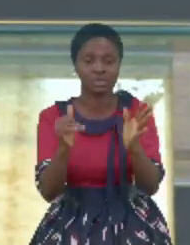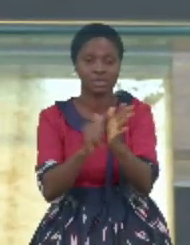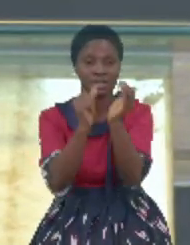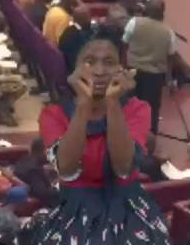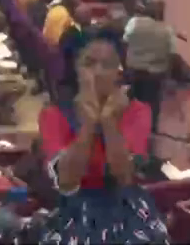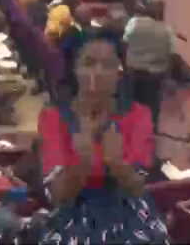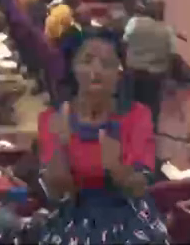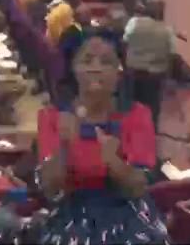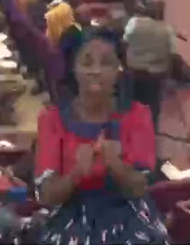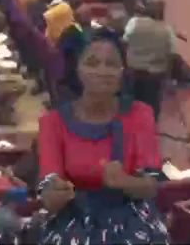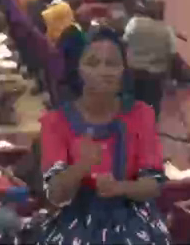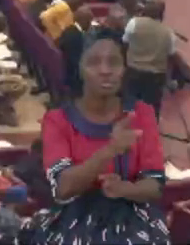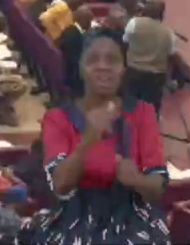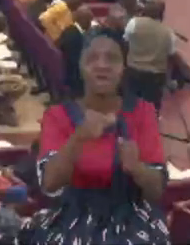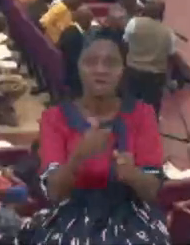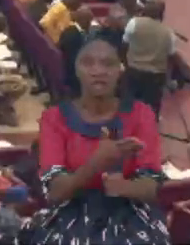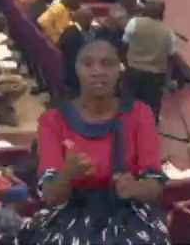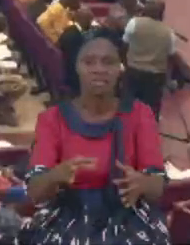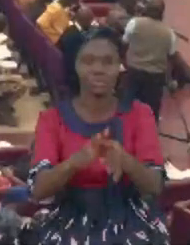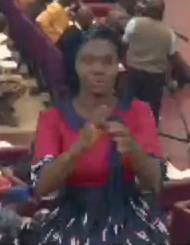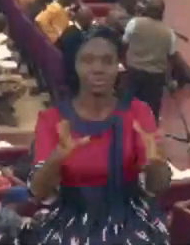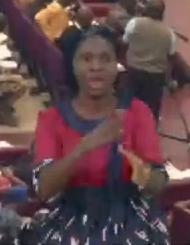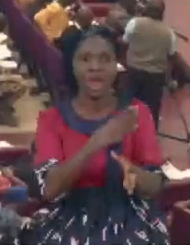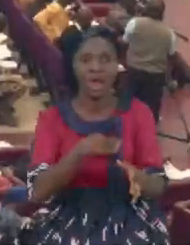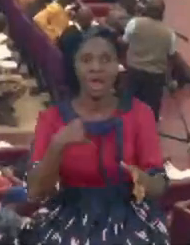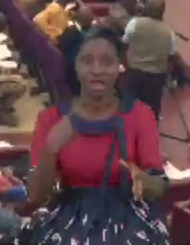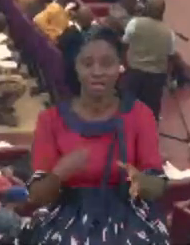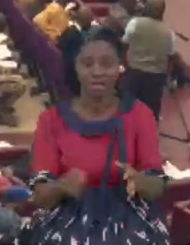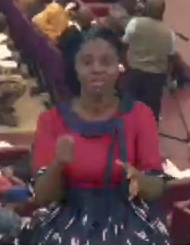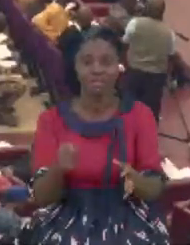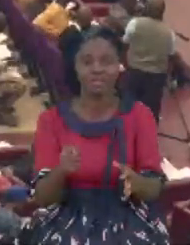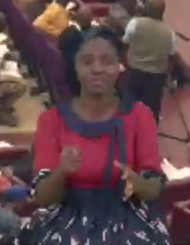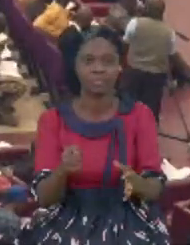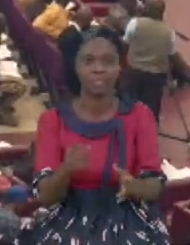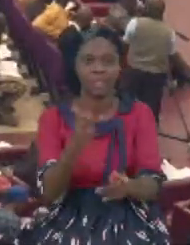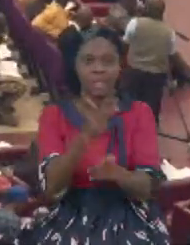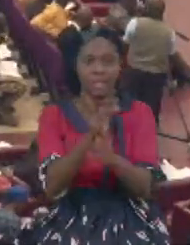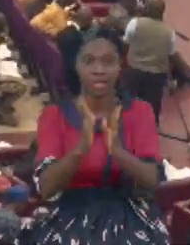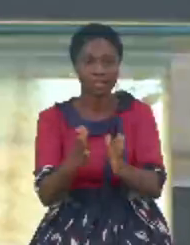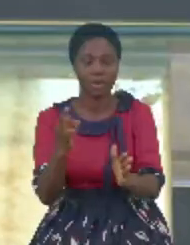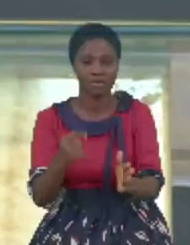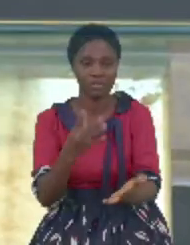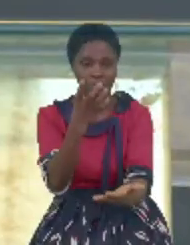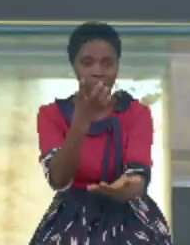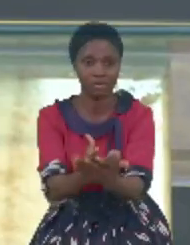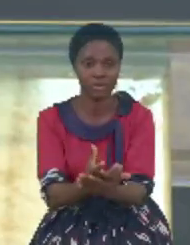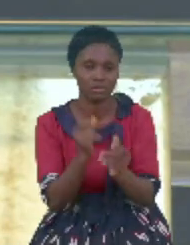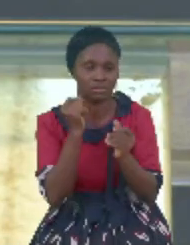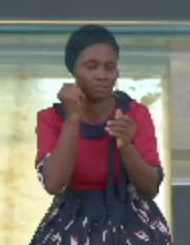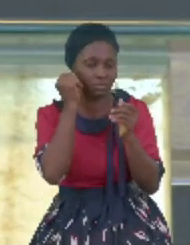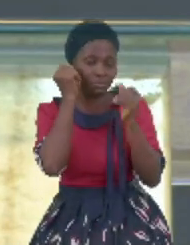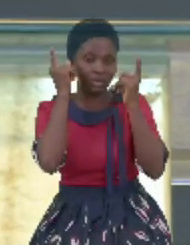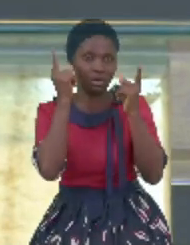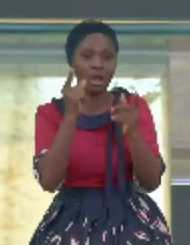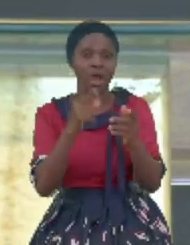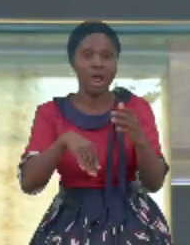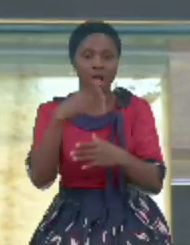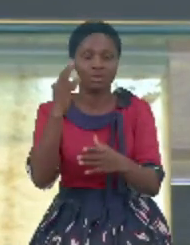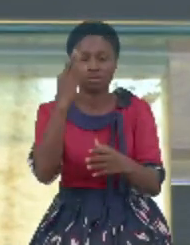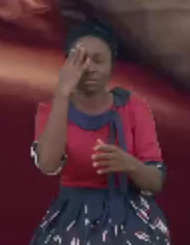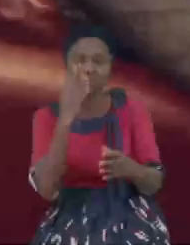furent ébranlés et les chaînes, les liens de tout le monde furent rompus. Le geôlier se réveilla et lorsqu'il vit